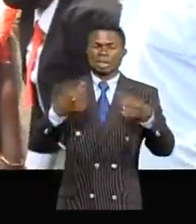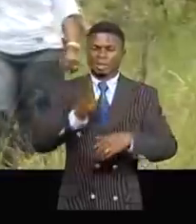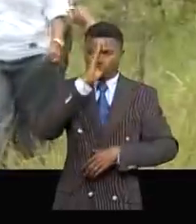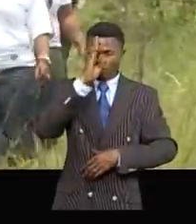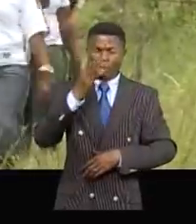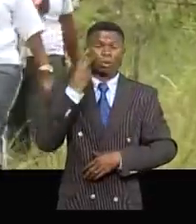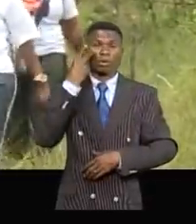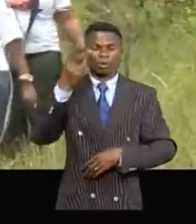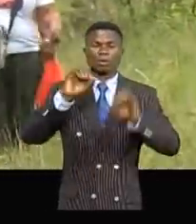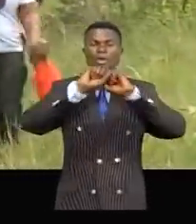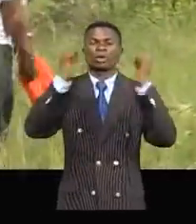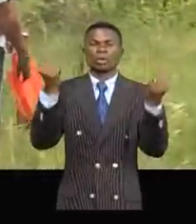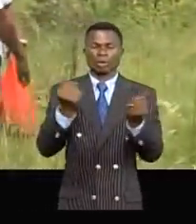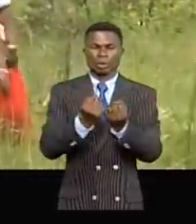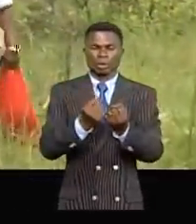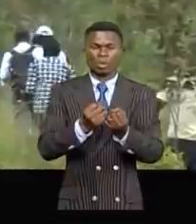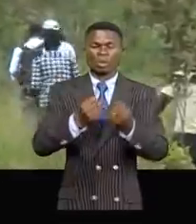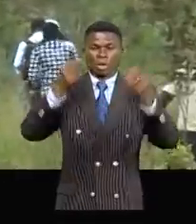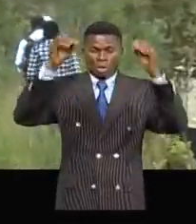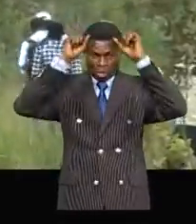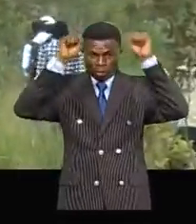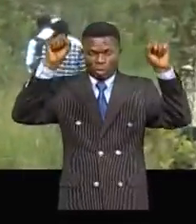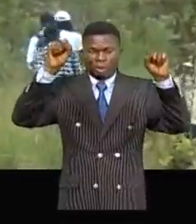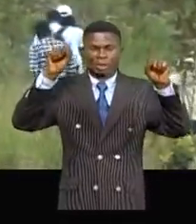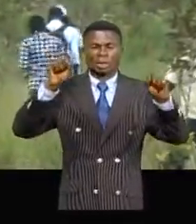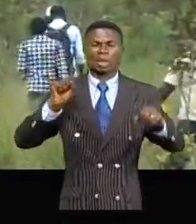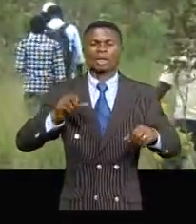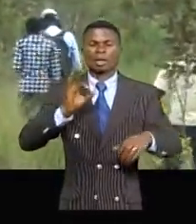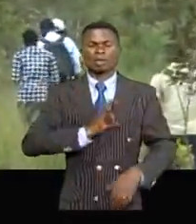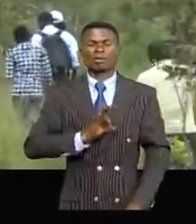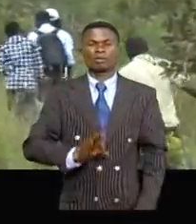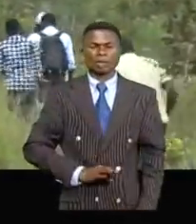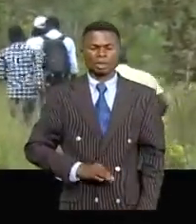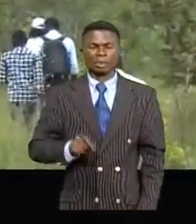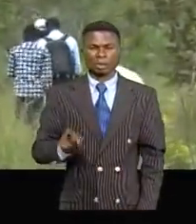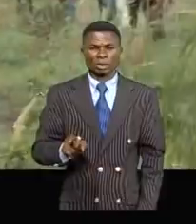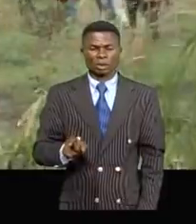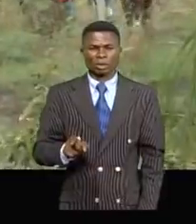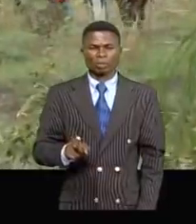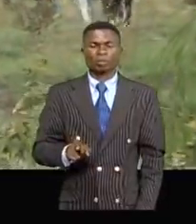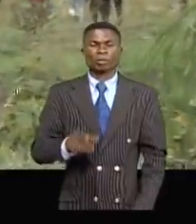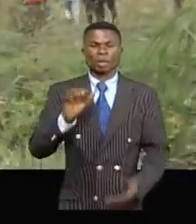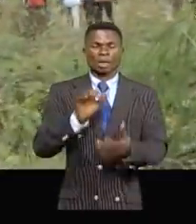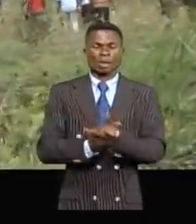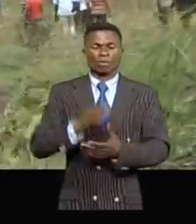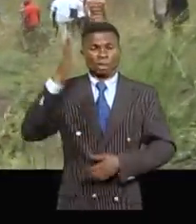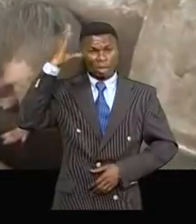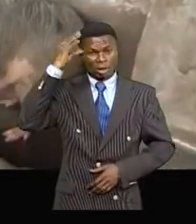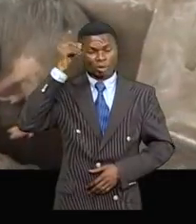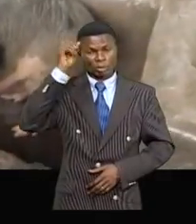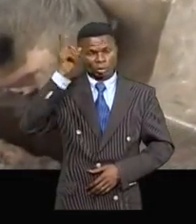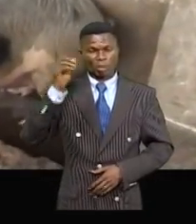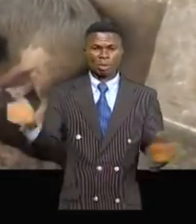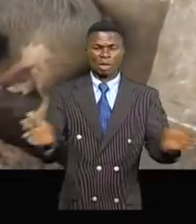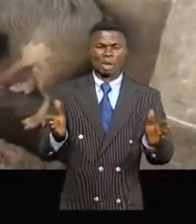la vision sociale du numéro 1 des Congolais, Félix-Antoine Tshisekedi. La première expérience